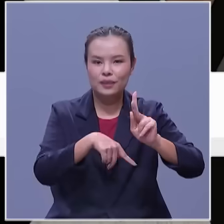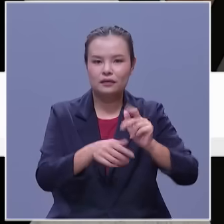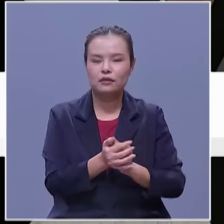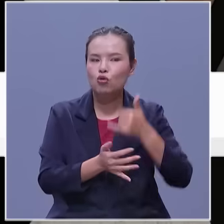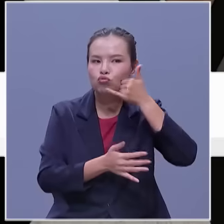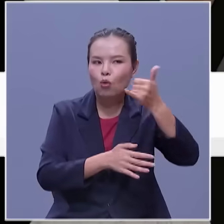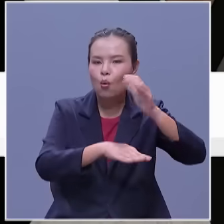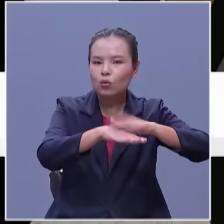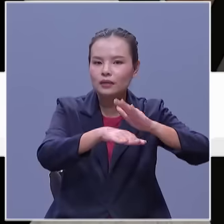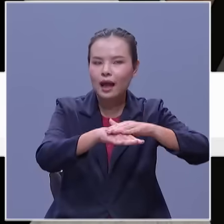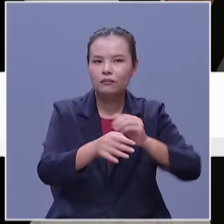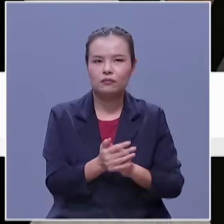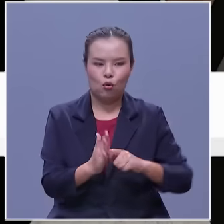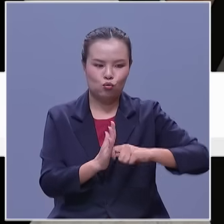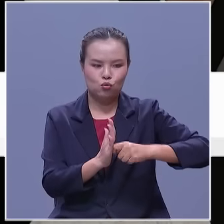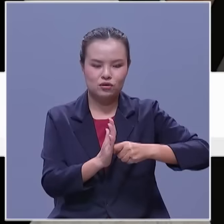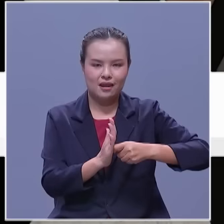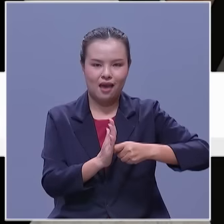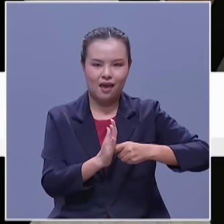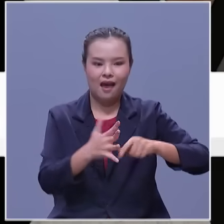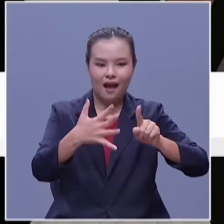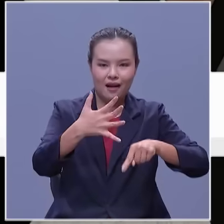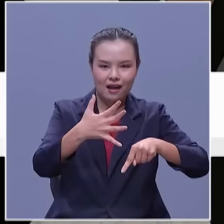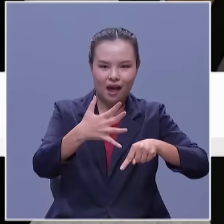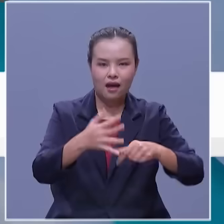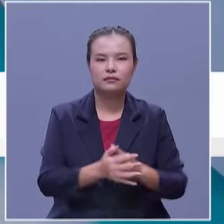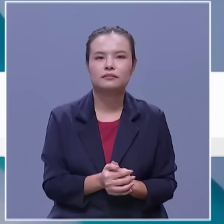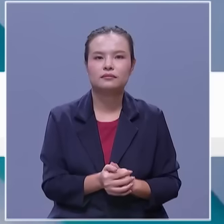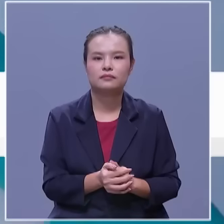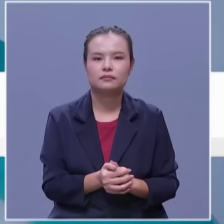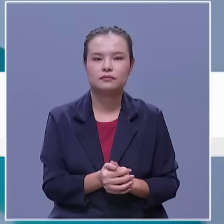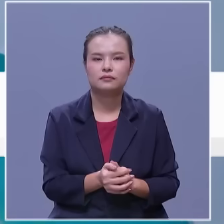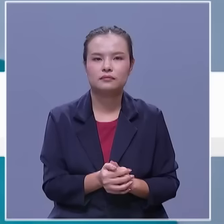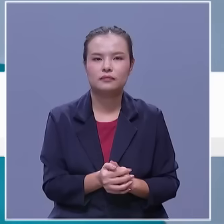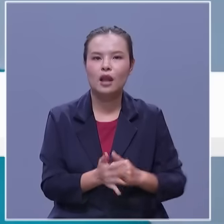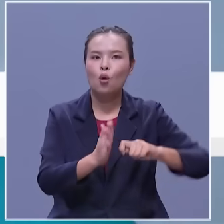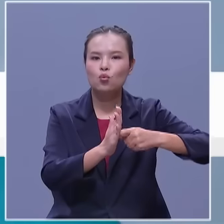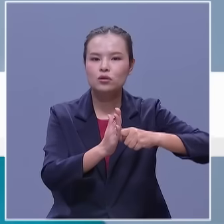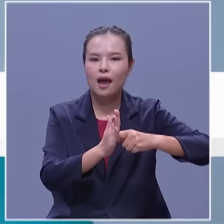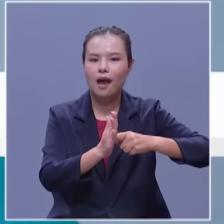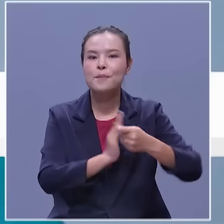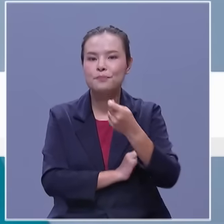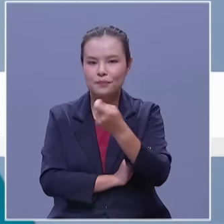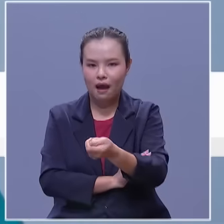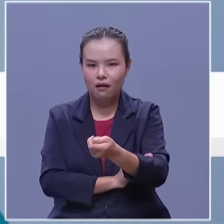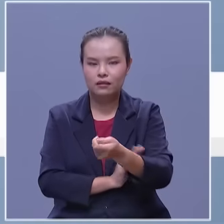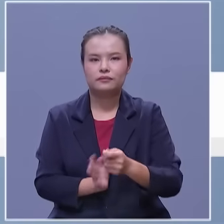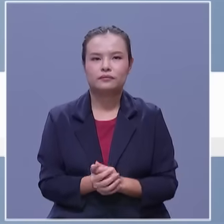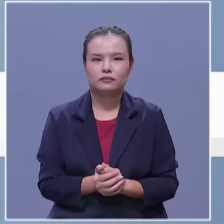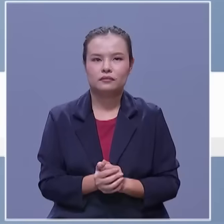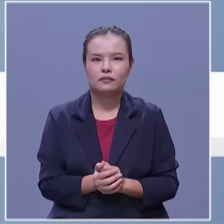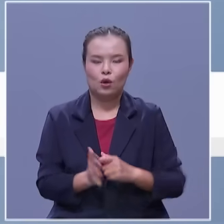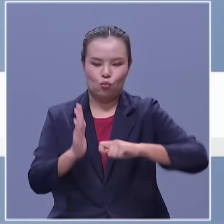ปอยเนี่ยลงไปเอากุญแจที่อยู่ด้านล่างหลังจากนั้นไม่นานปอยก็เอากุญแจมาให้เสียแป้งคราวนี้ใช้